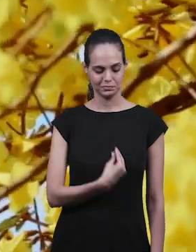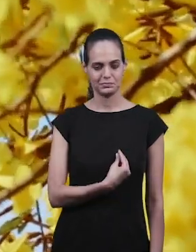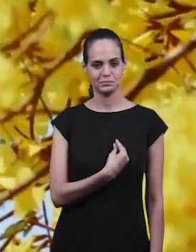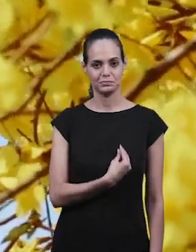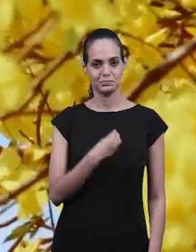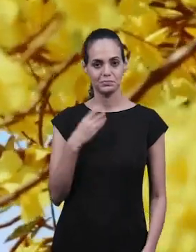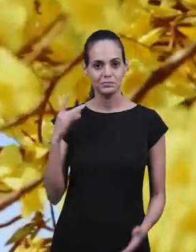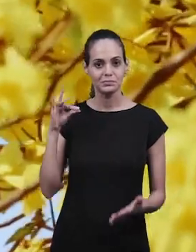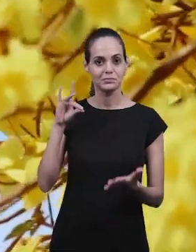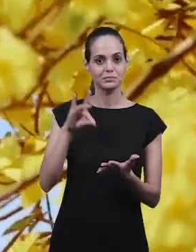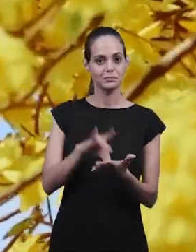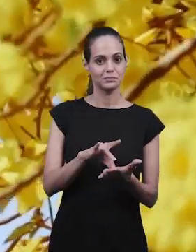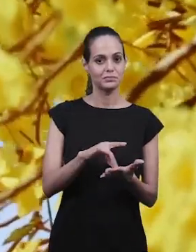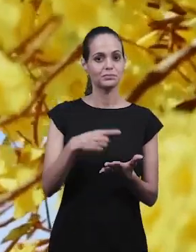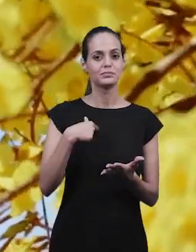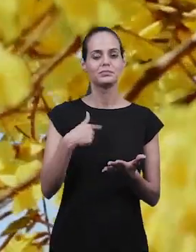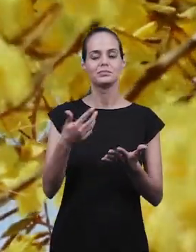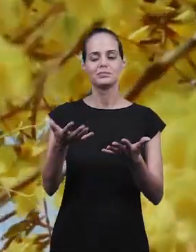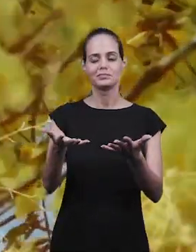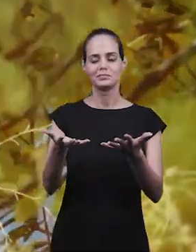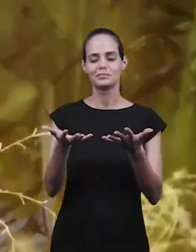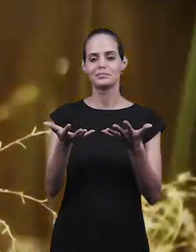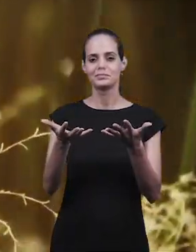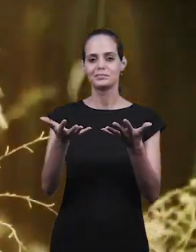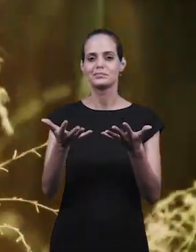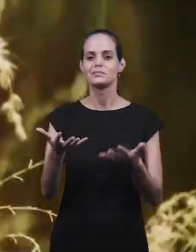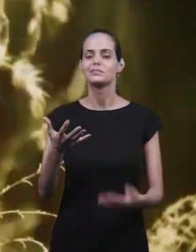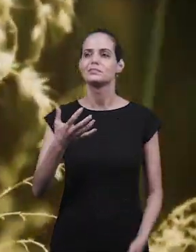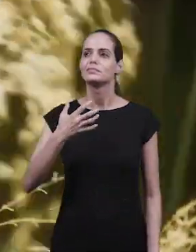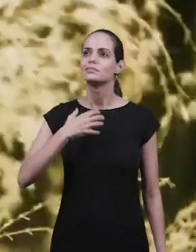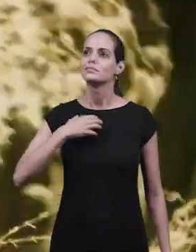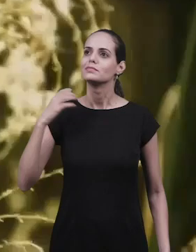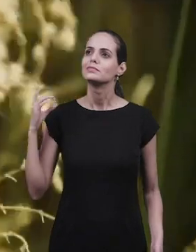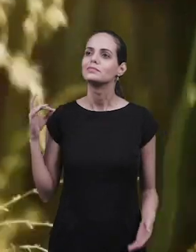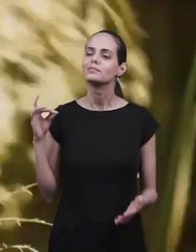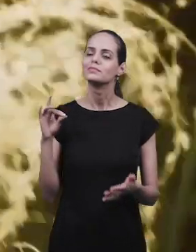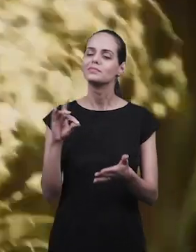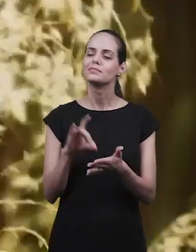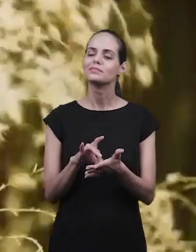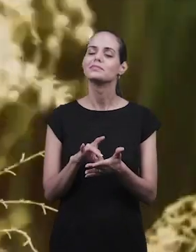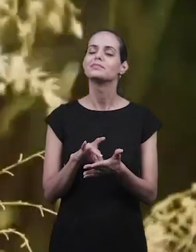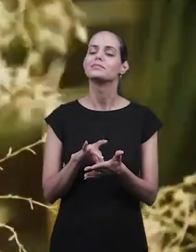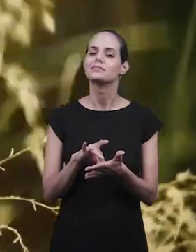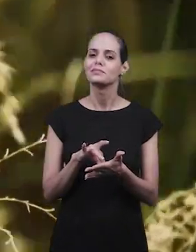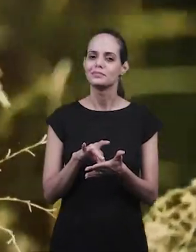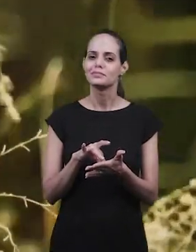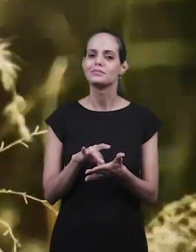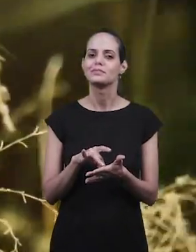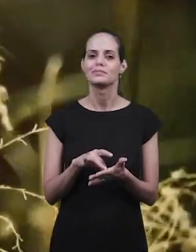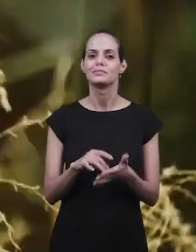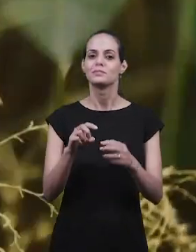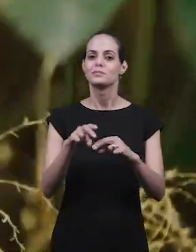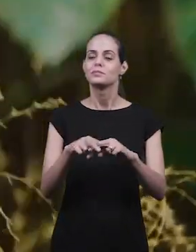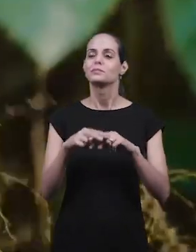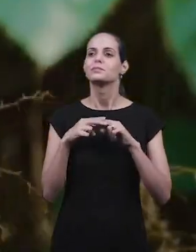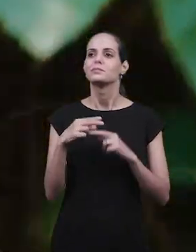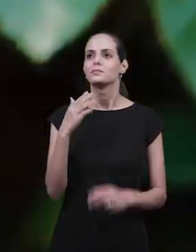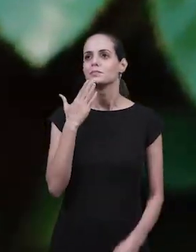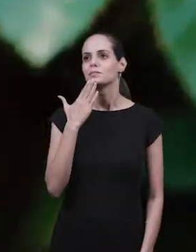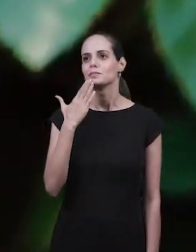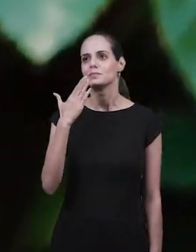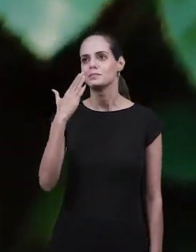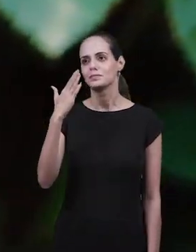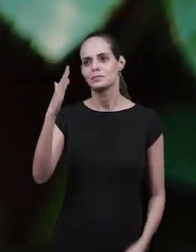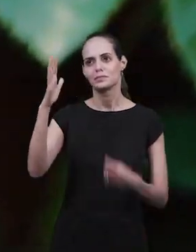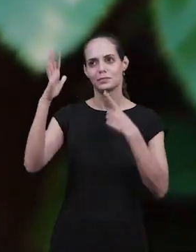Sei que estás aqui, e isto quero eu sentir.